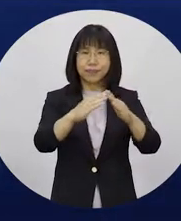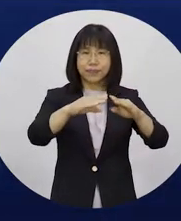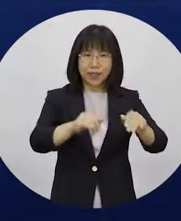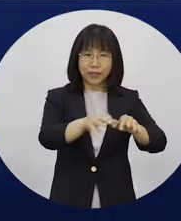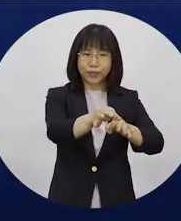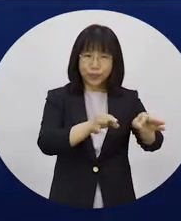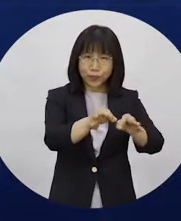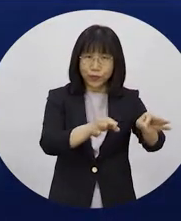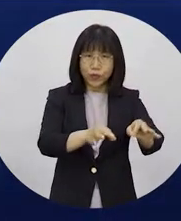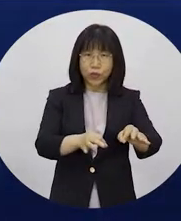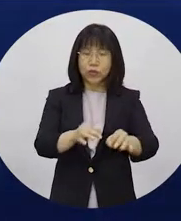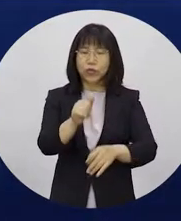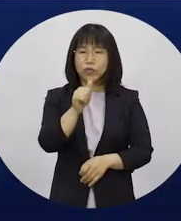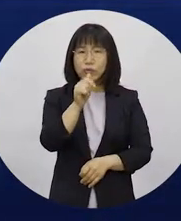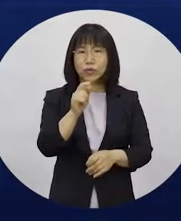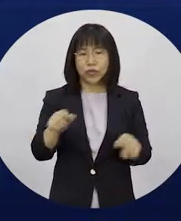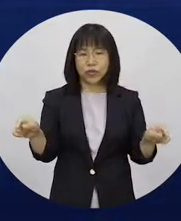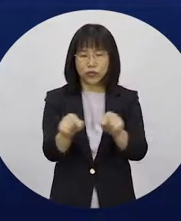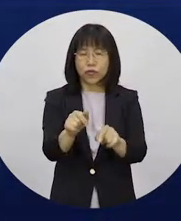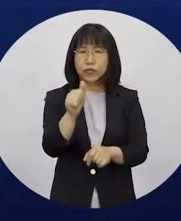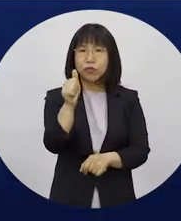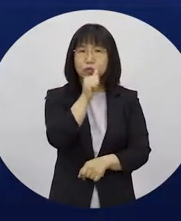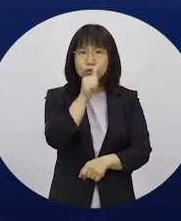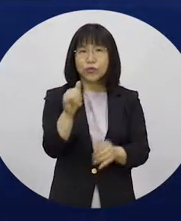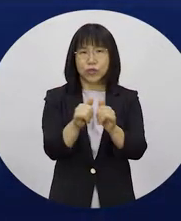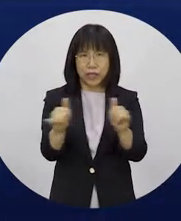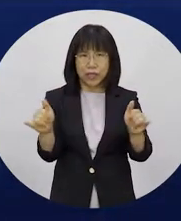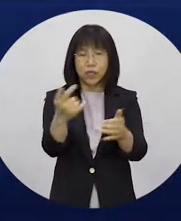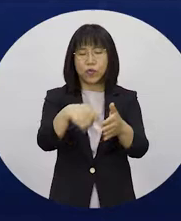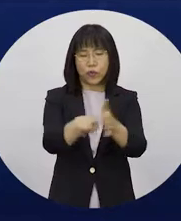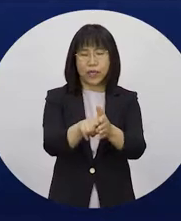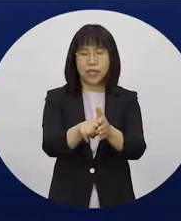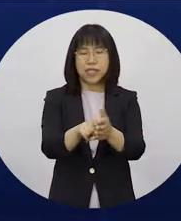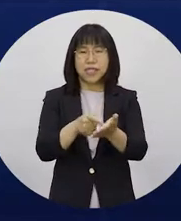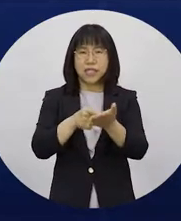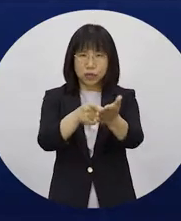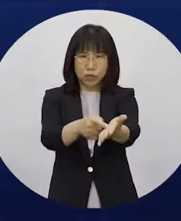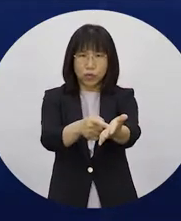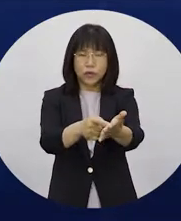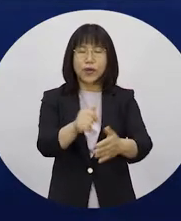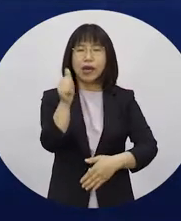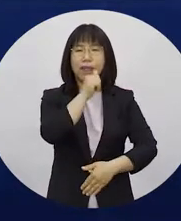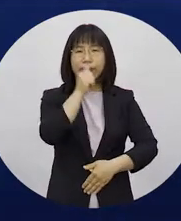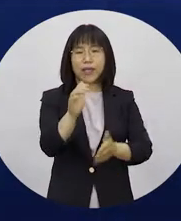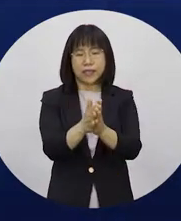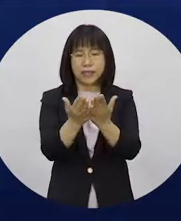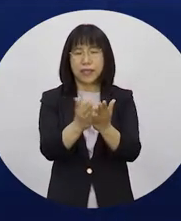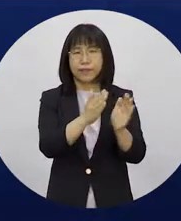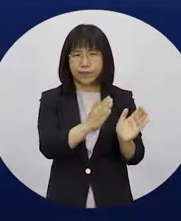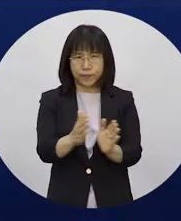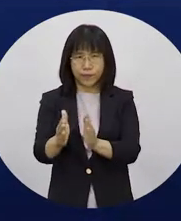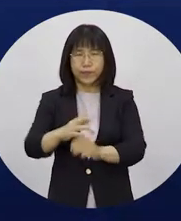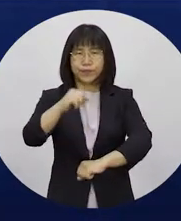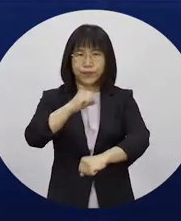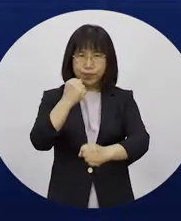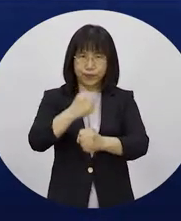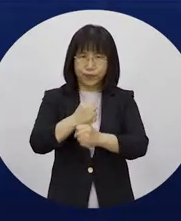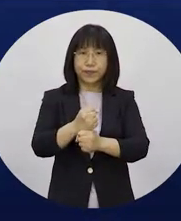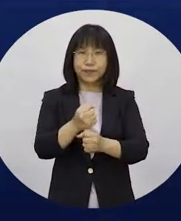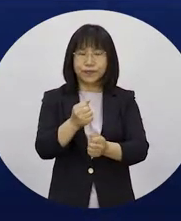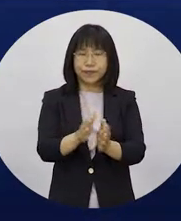강서구가 부동산 중개업자의 전문 지식 함양과 실무 역량 강화를 위한 부동산 거래 신고